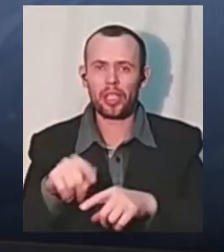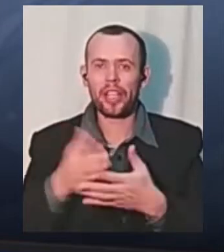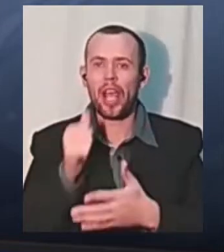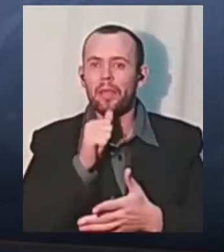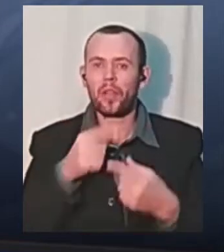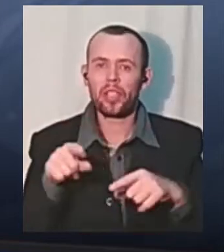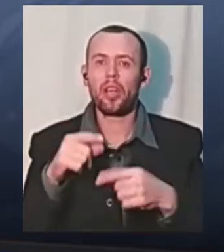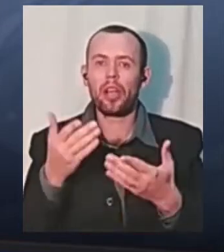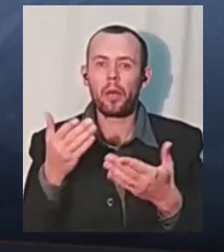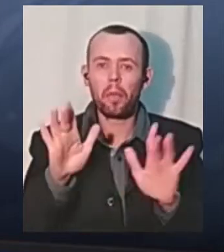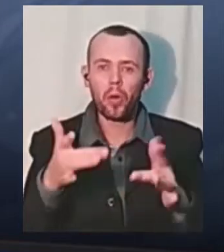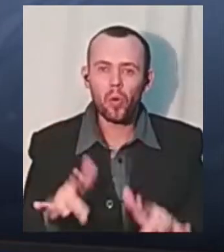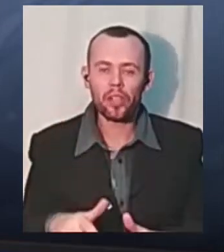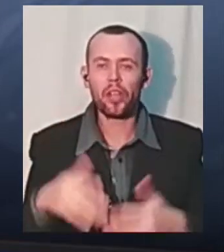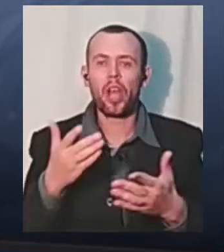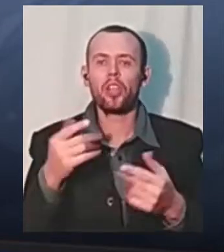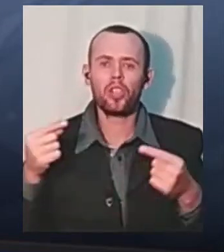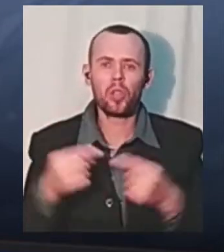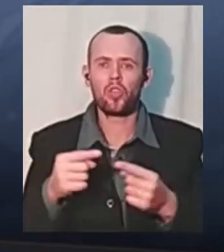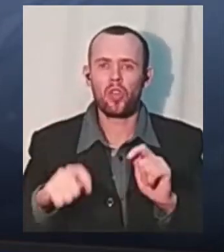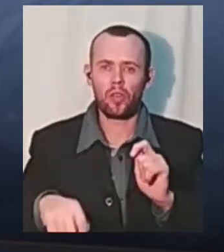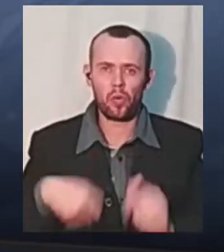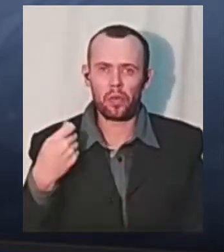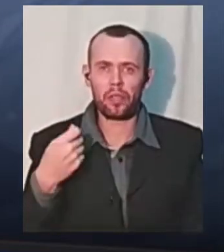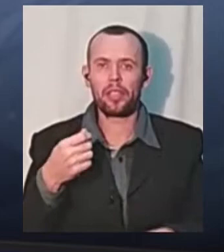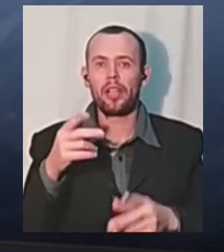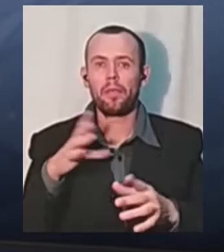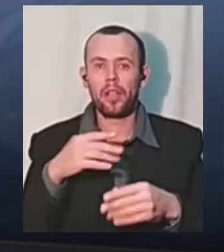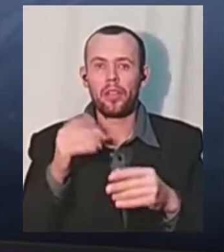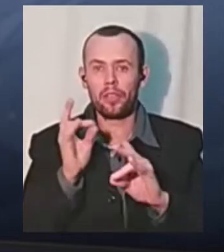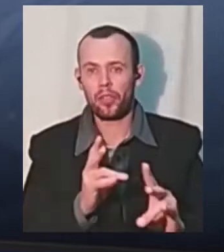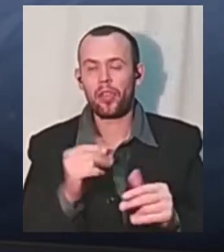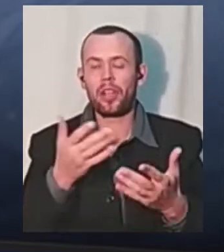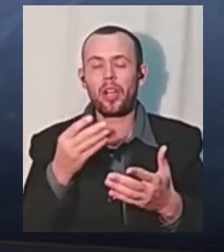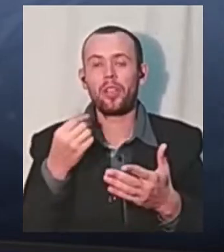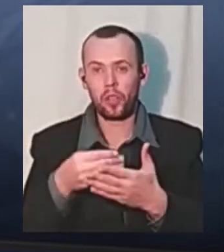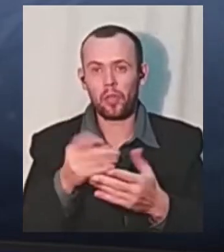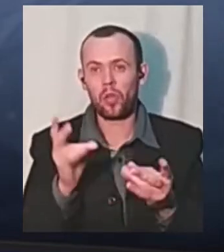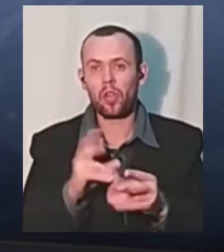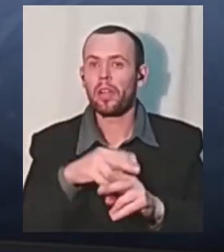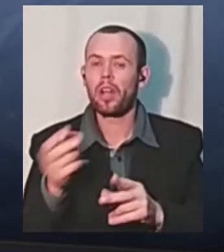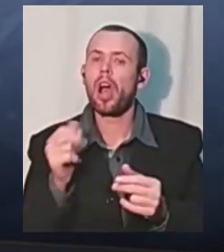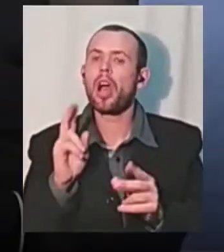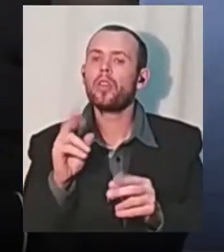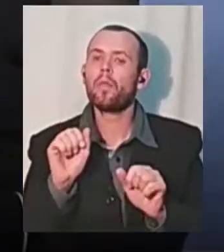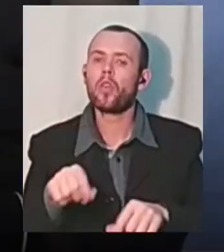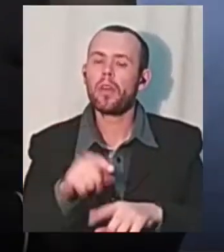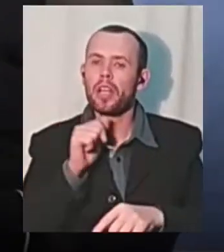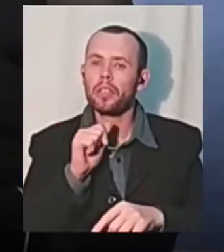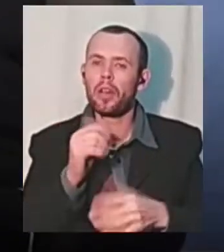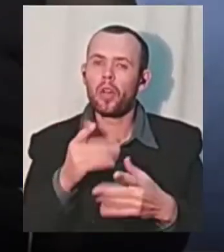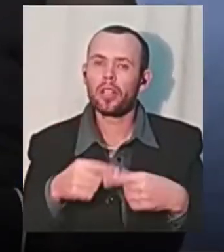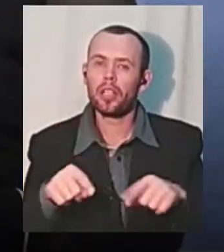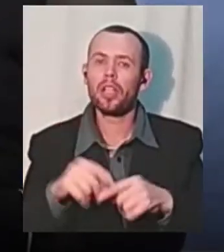порахує, який, власне, збиток було надано і яку суму можна компенсувати. А хто може виступати експертною організацією?